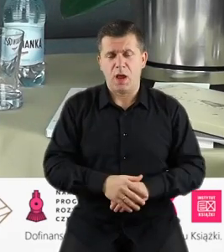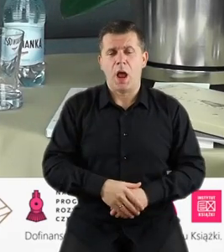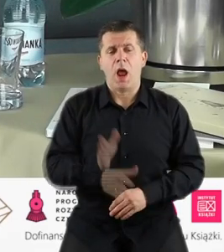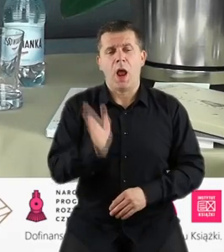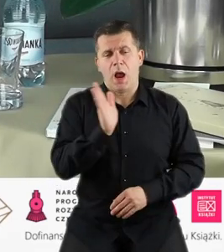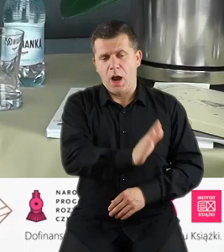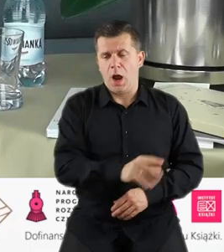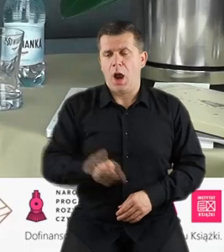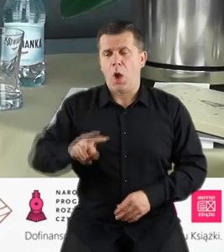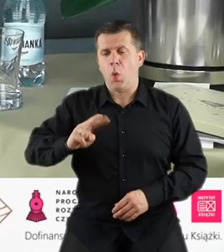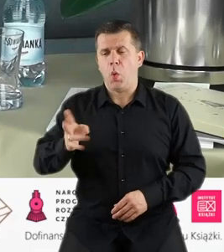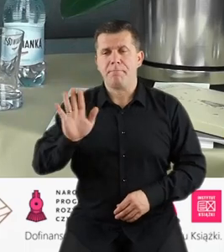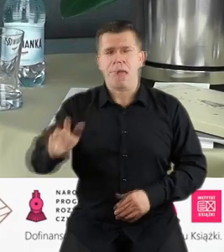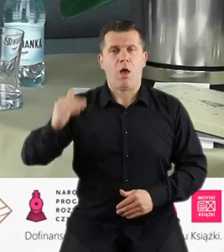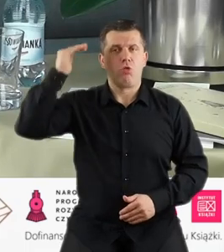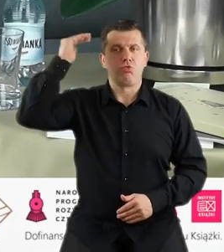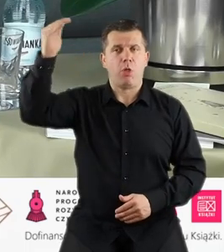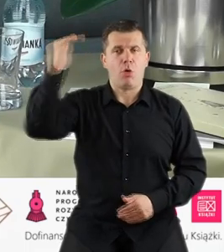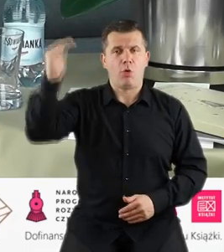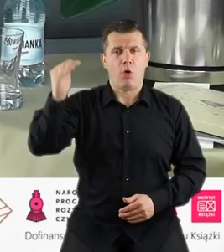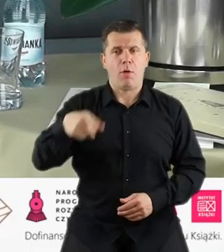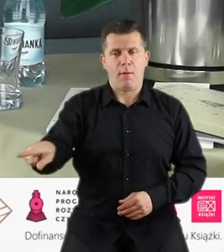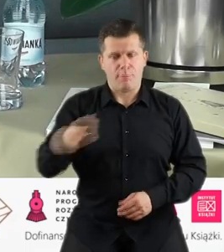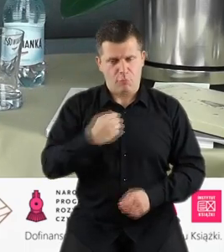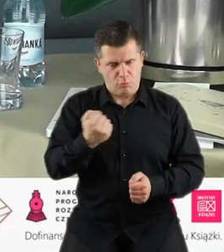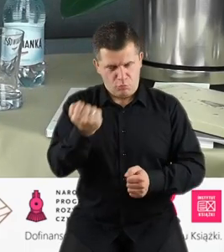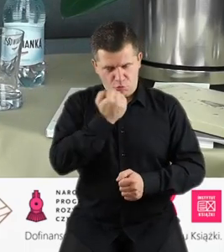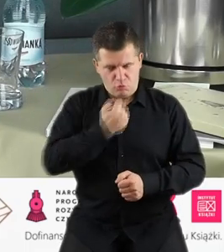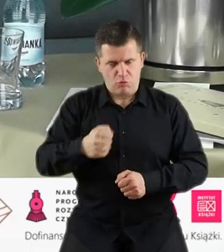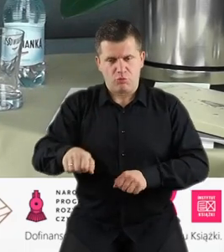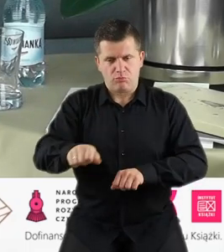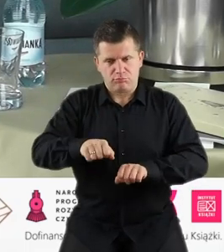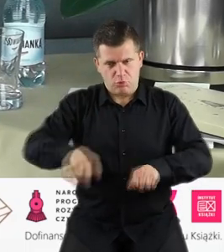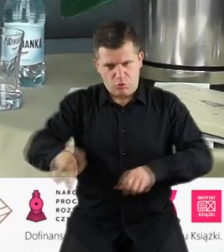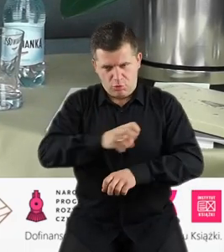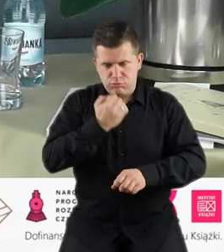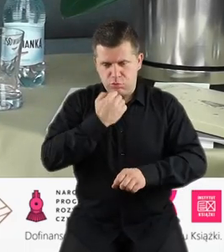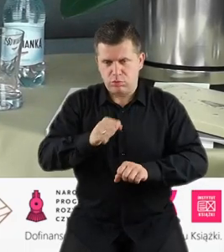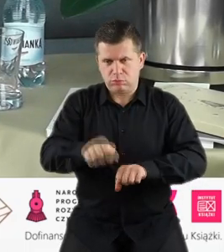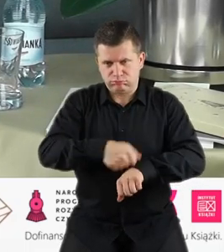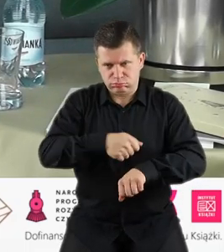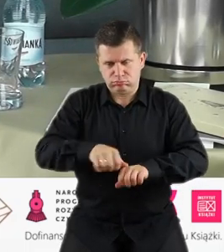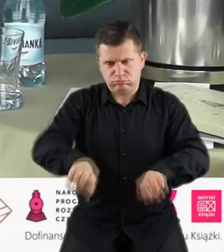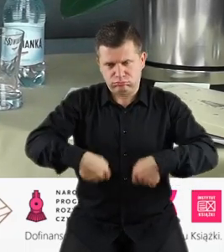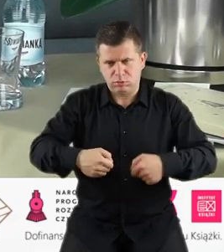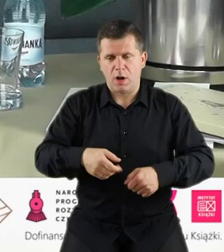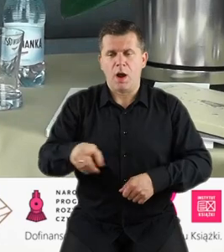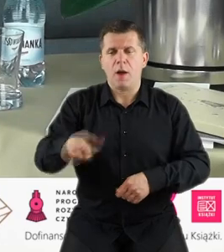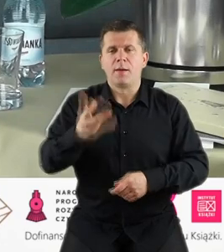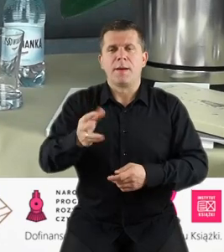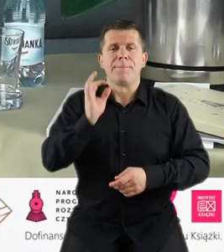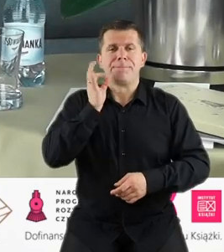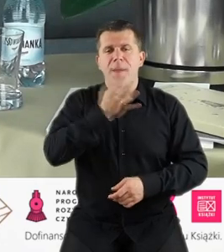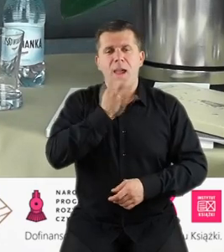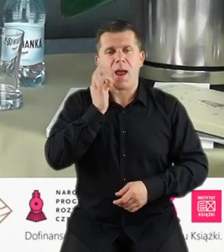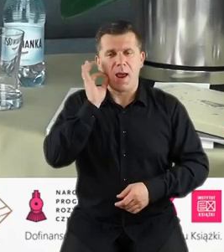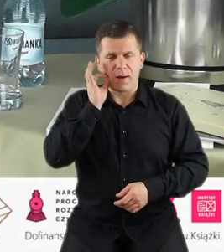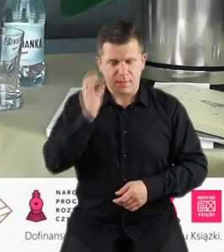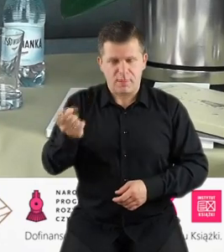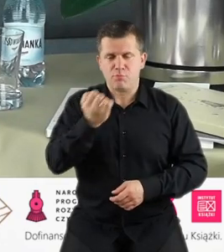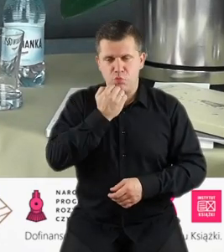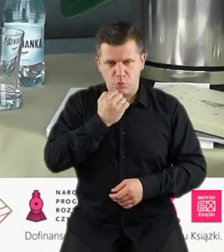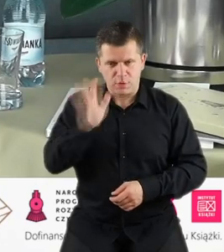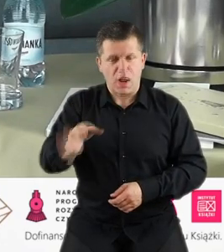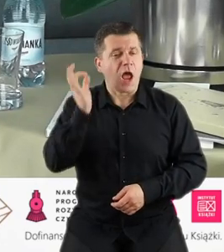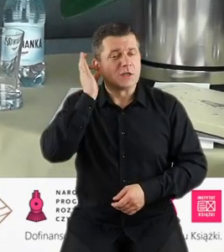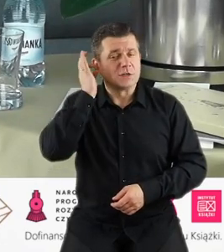ci, którzy już są dorośli. Dorośli chodzili w butach, panienki na wydaniu chodziły w butach, a dziewczynki jeszcze cały czas...